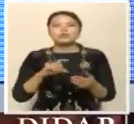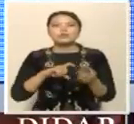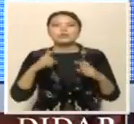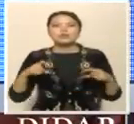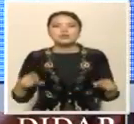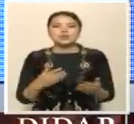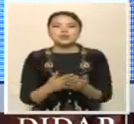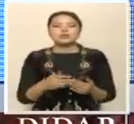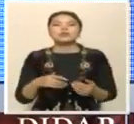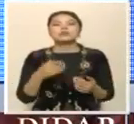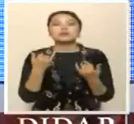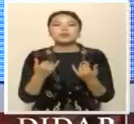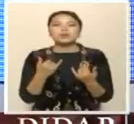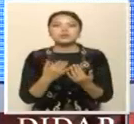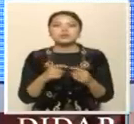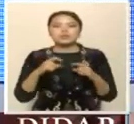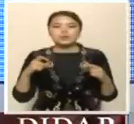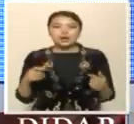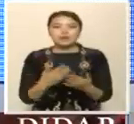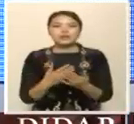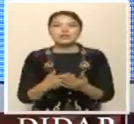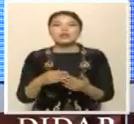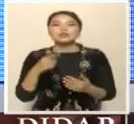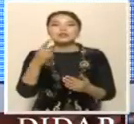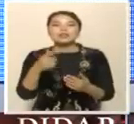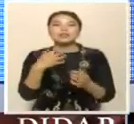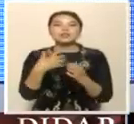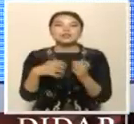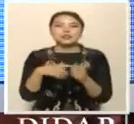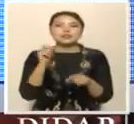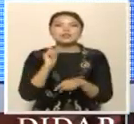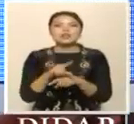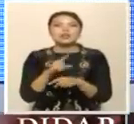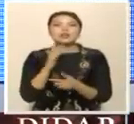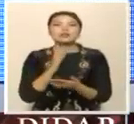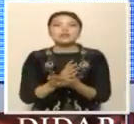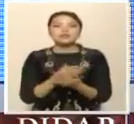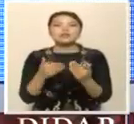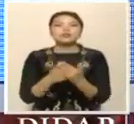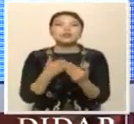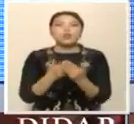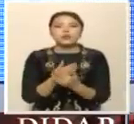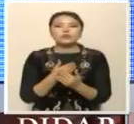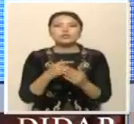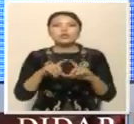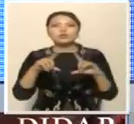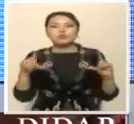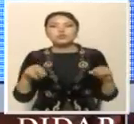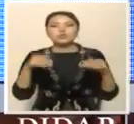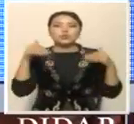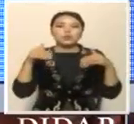өтеді. Емтихан мерзімдерін, нысандары мен тапсырмаларын жаңа айтқан гимназия лицей